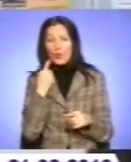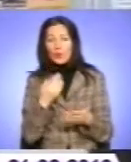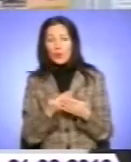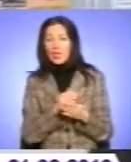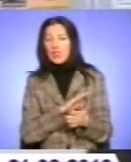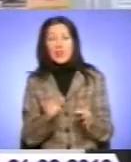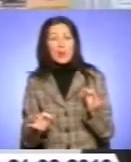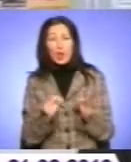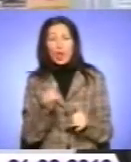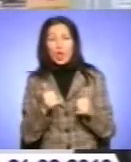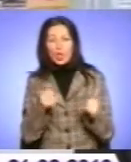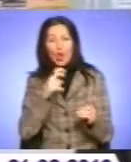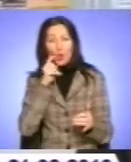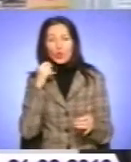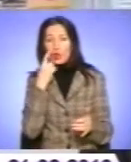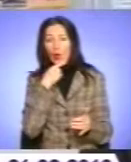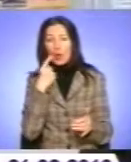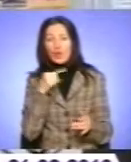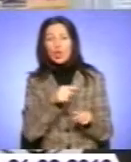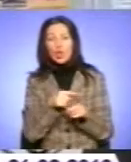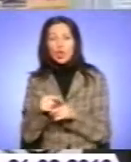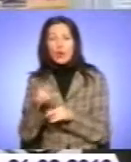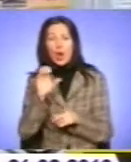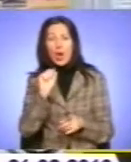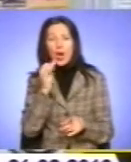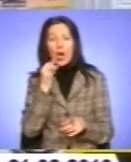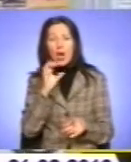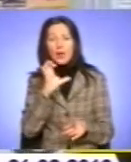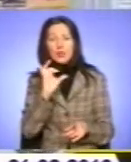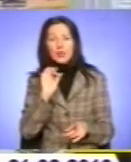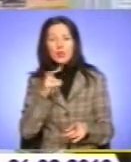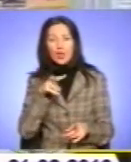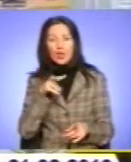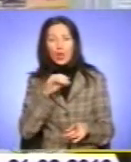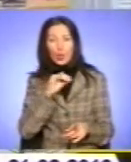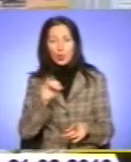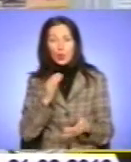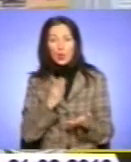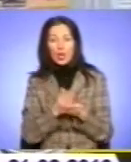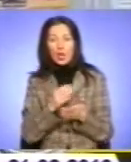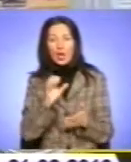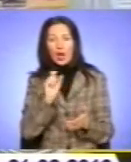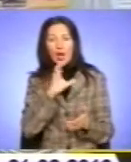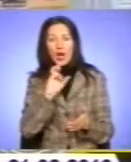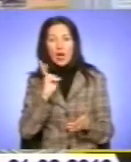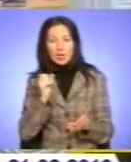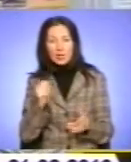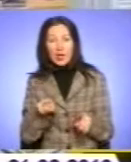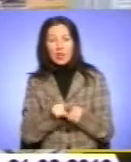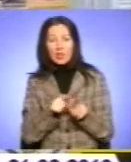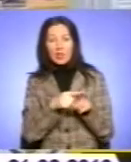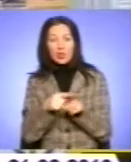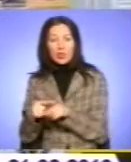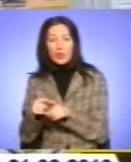неприродні для української мови слово ICQ стає аською, а таке ж неприродне слово, як email, стає